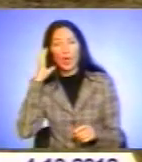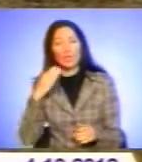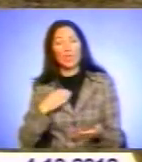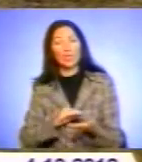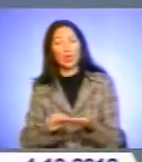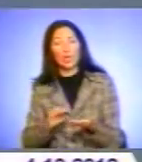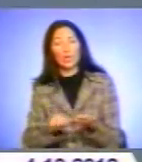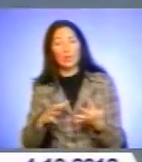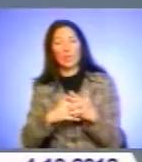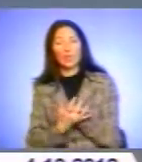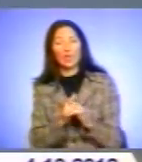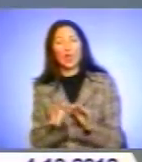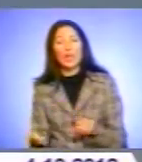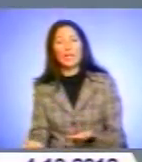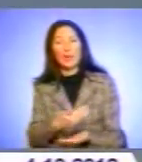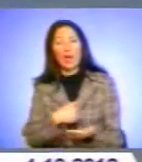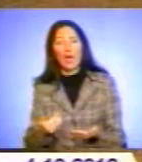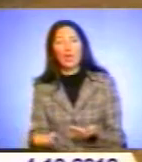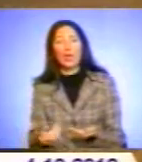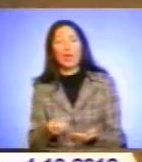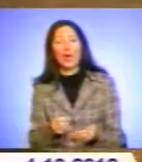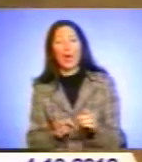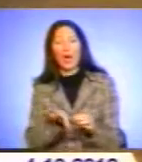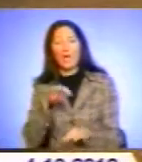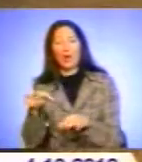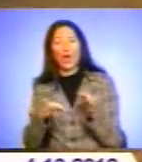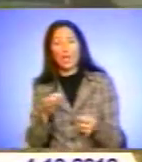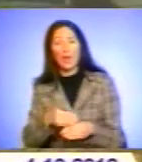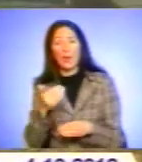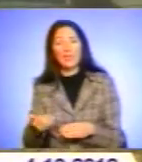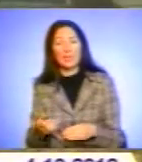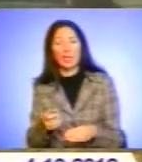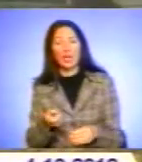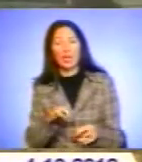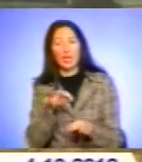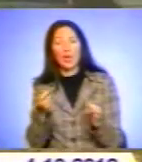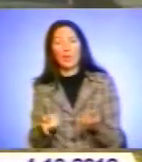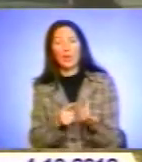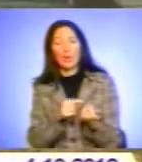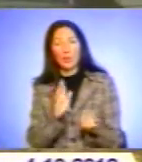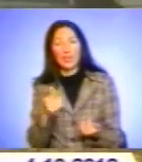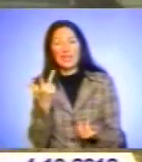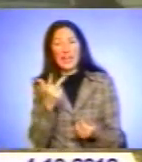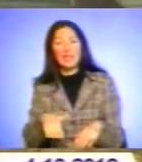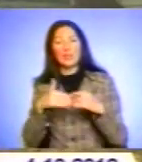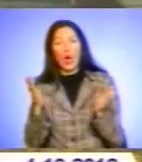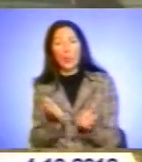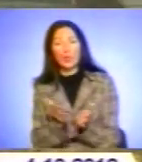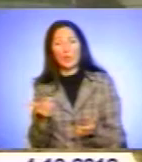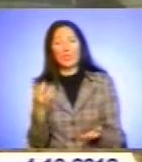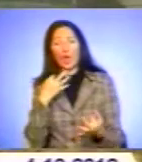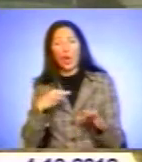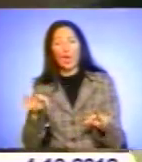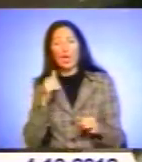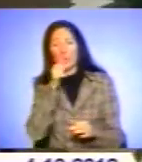Аграрії, що збирають врожай пізніх зернових, але вже підрахували, він стане третім за обсягами за роки незалежності. Наразі намолочено 33 мільйони